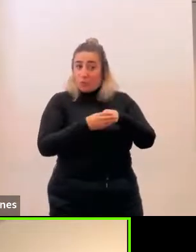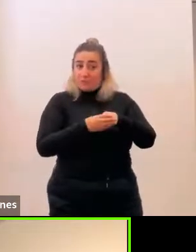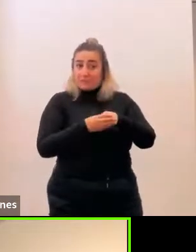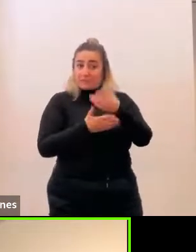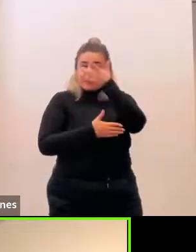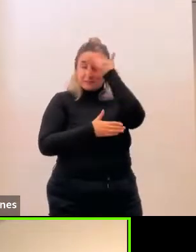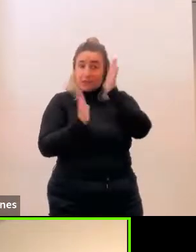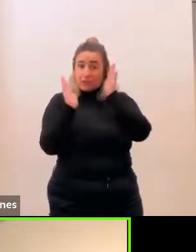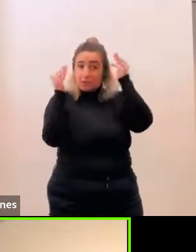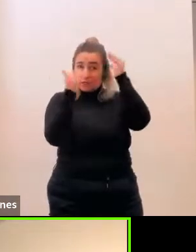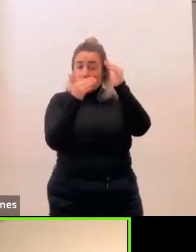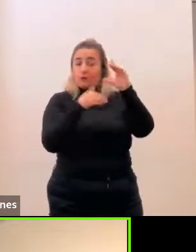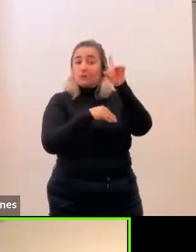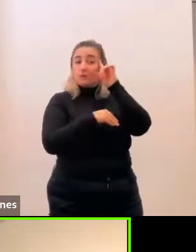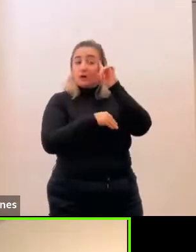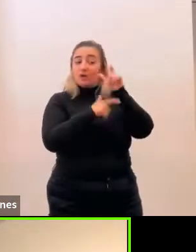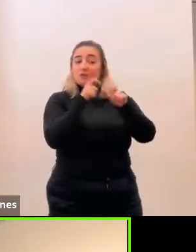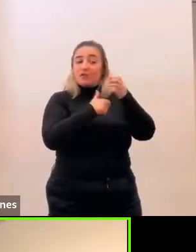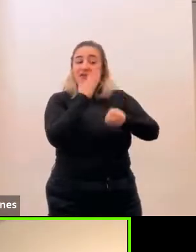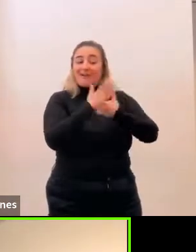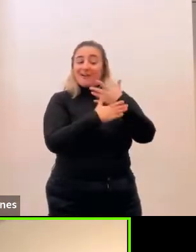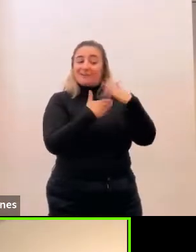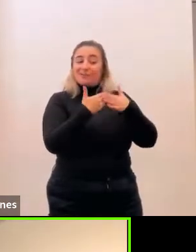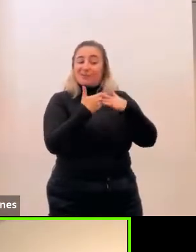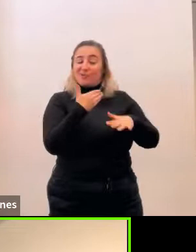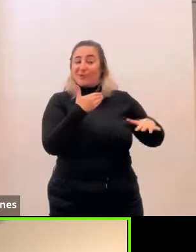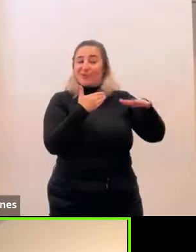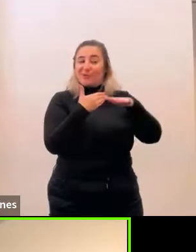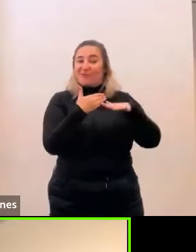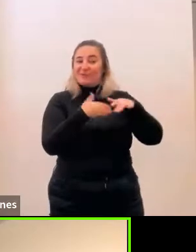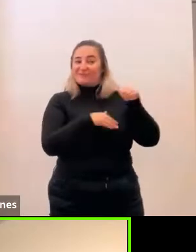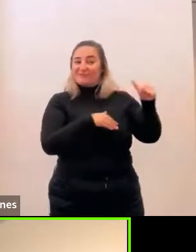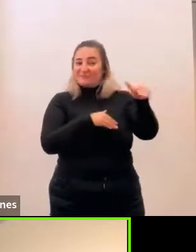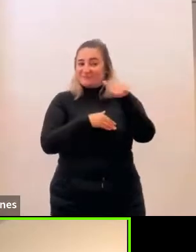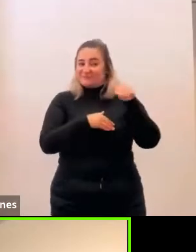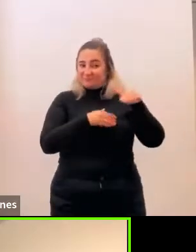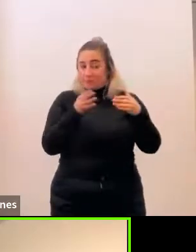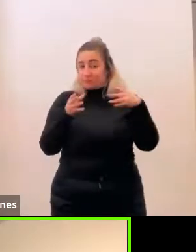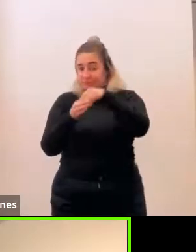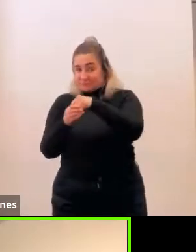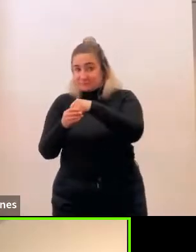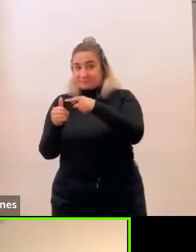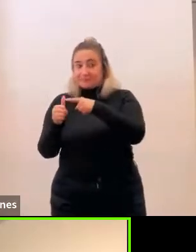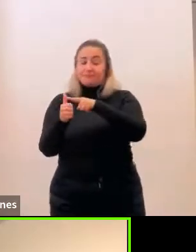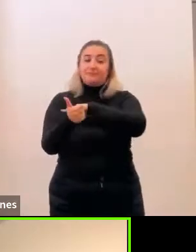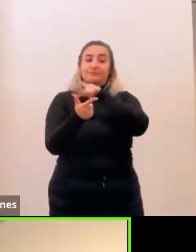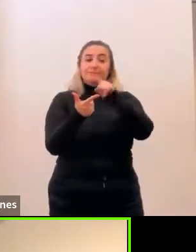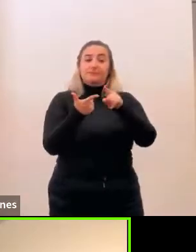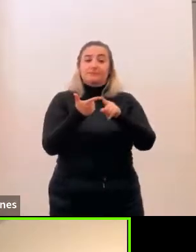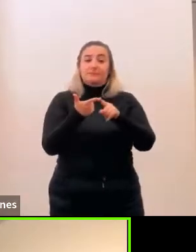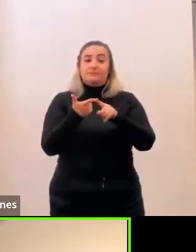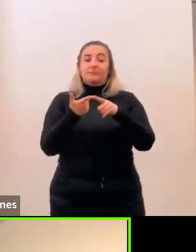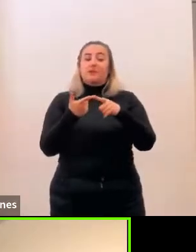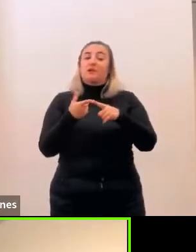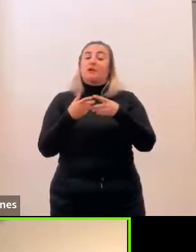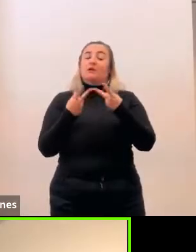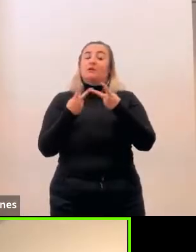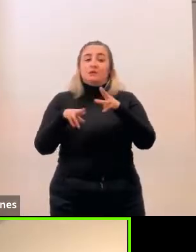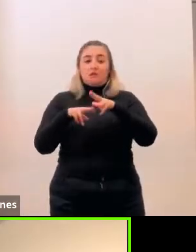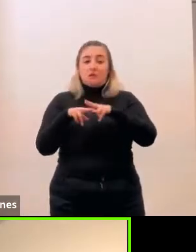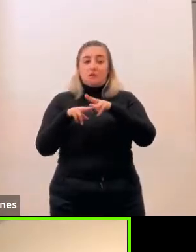de la Saint-Nicolas, en faisant appel aux artistes locaux. Et puis la deuxième chose, c'est la mise en relation par la ville de Nancy